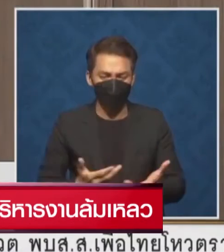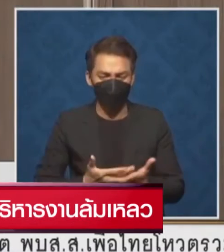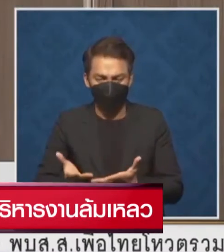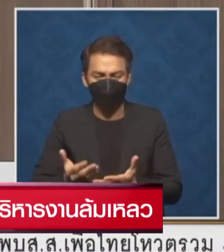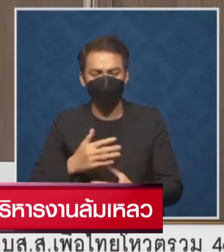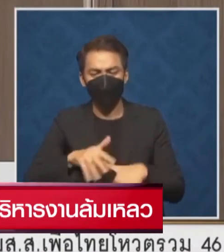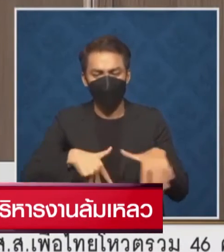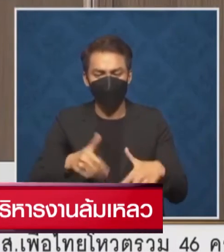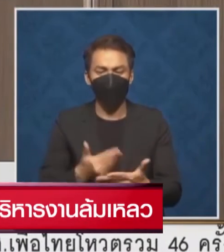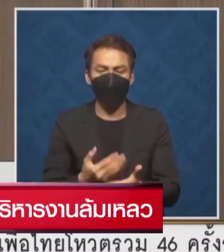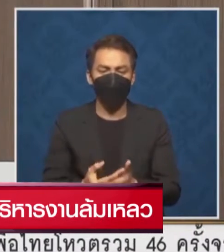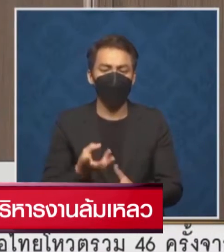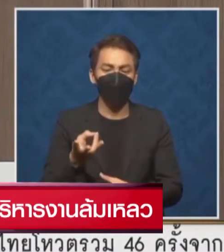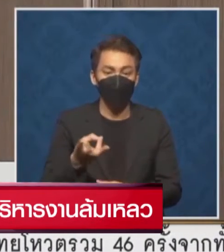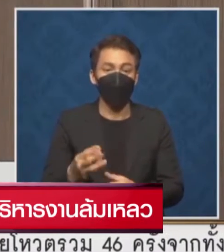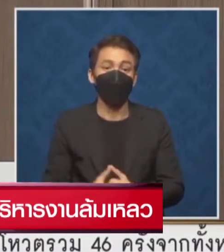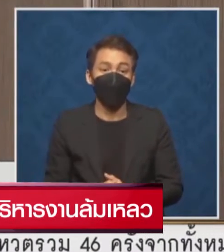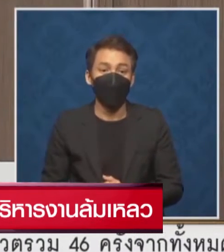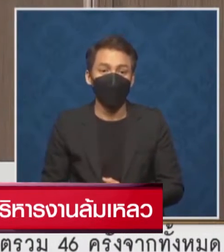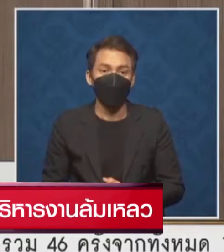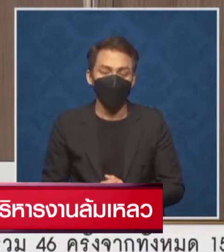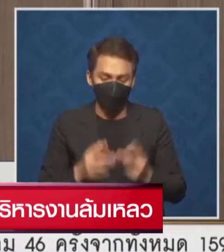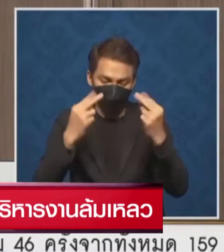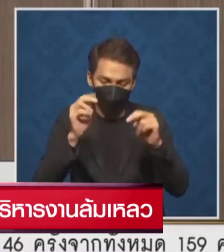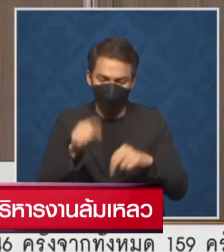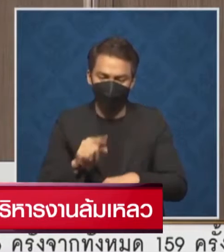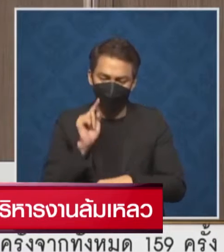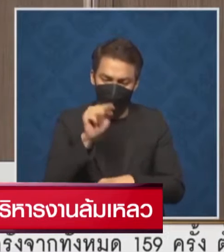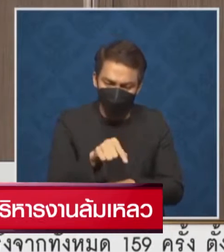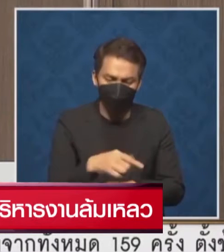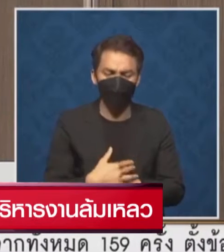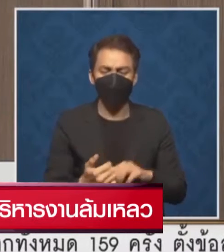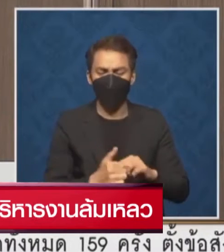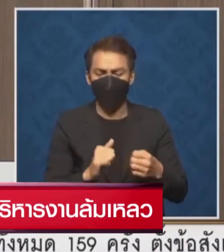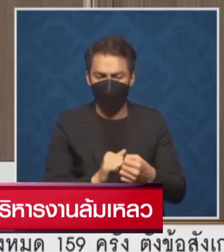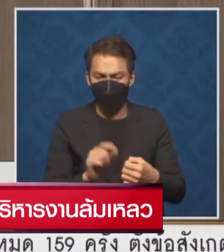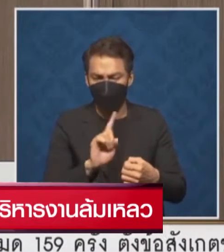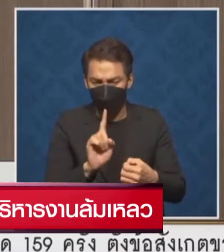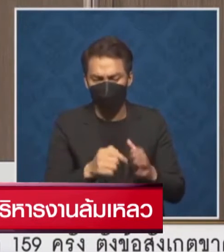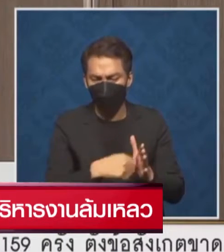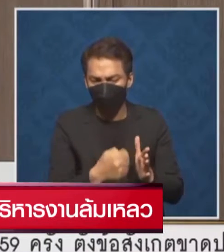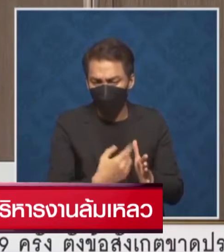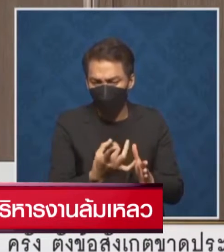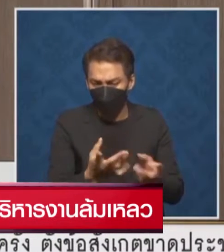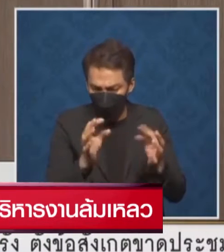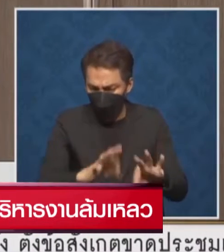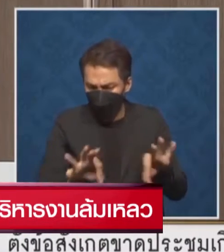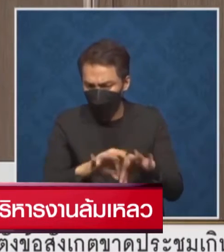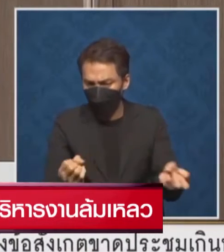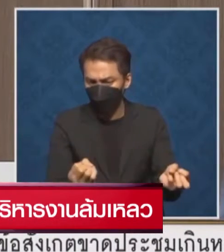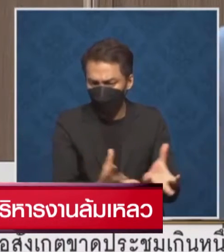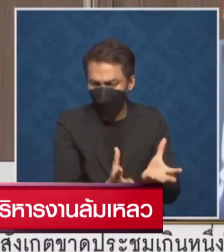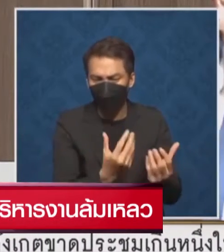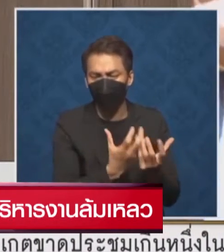ศนีบุรณุปกรณ์ได้ทำร่างหนังสือลาออกเตรียมไว้ให้พลเอกประยุทธ์ประเด็นนี้นายกก็ตอบกลับกลางสภาน